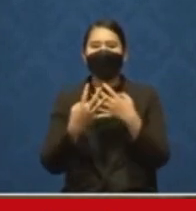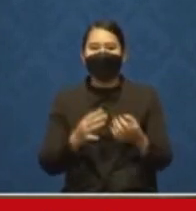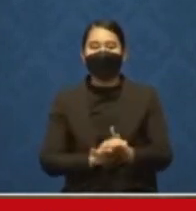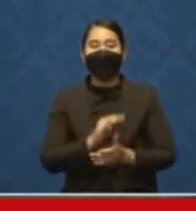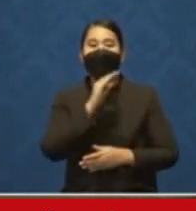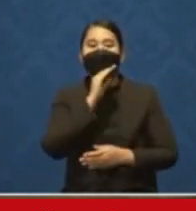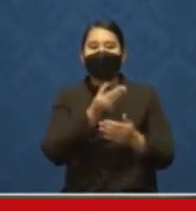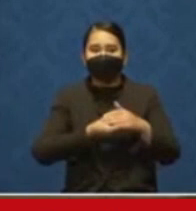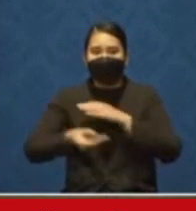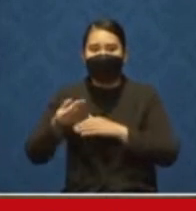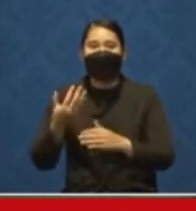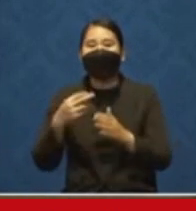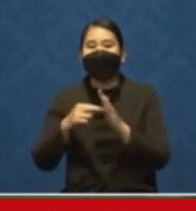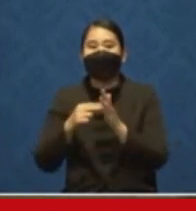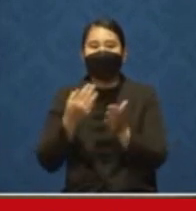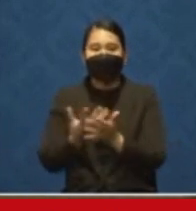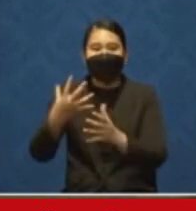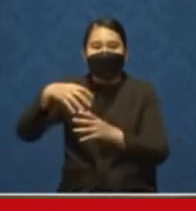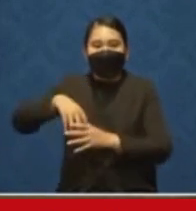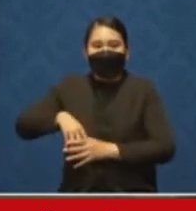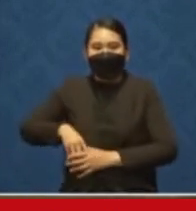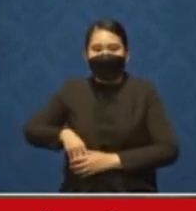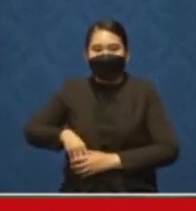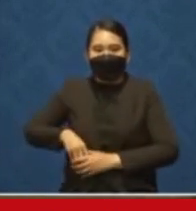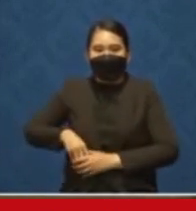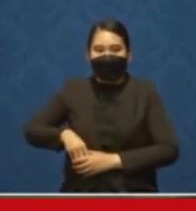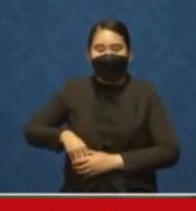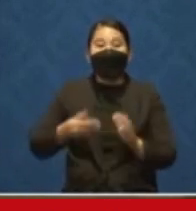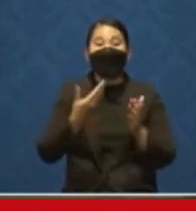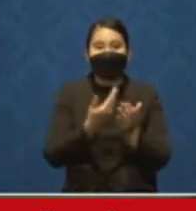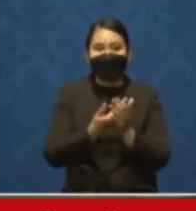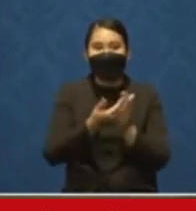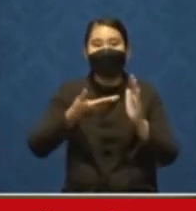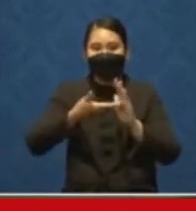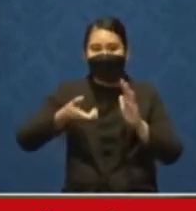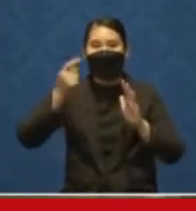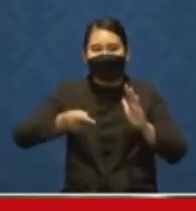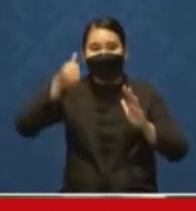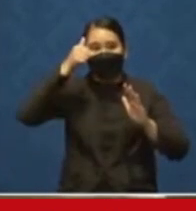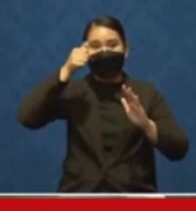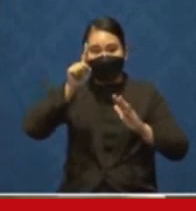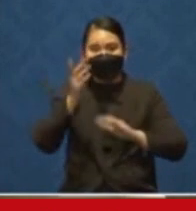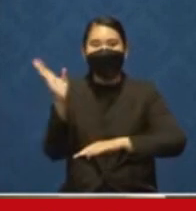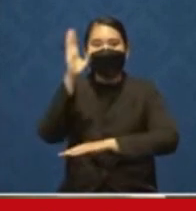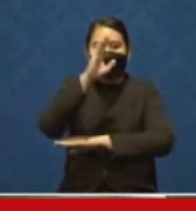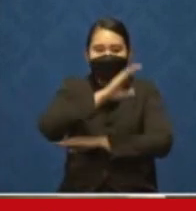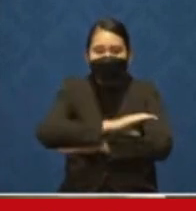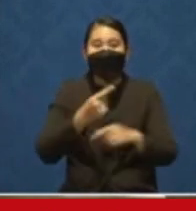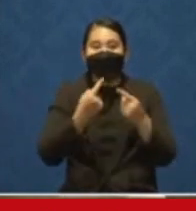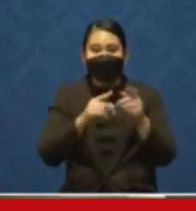innocentมากหมอเขาจะไปส่งคืนยังไงก็หนึ่งติดคุก 2ส่งยังไงใกล้ส่วนที่ไม่ชมกันก็คือเข้ากระเป๋า